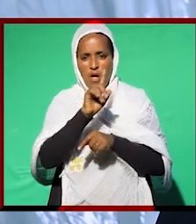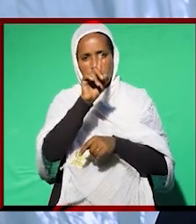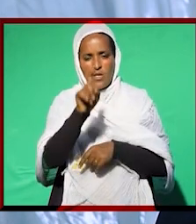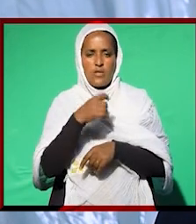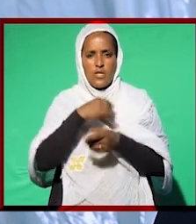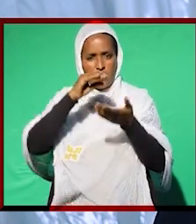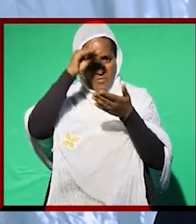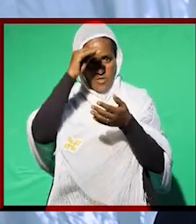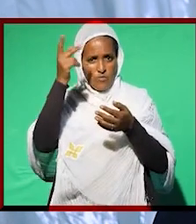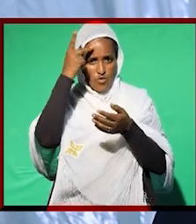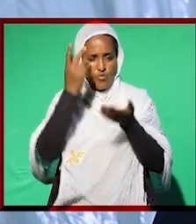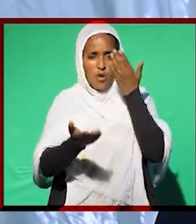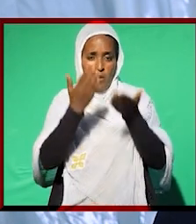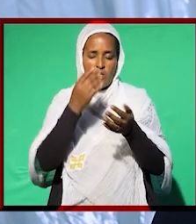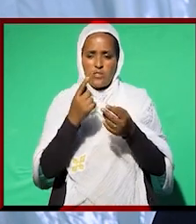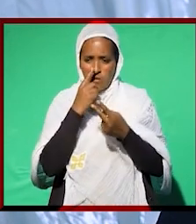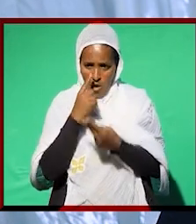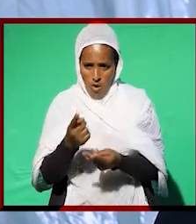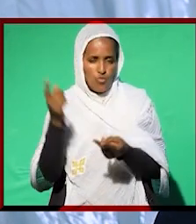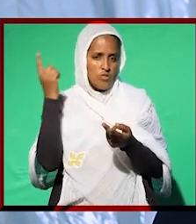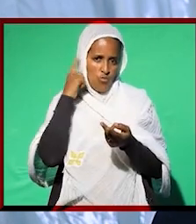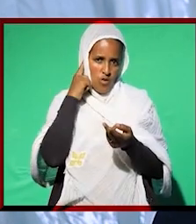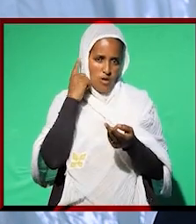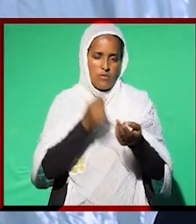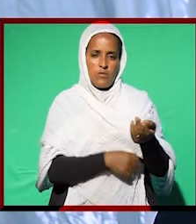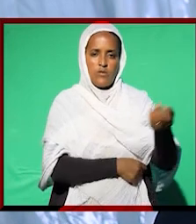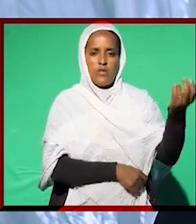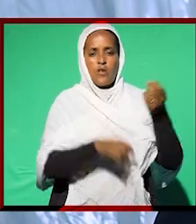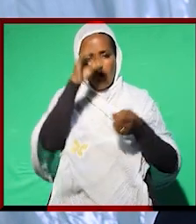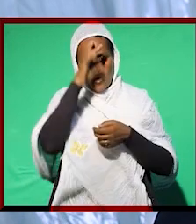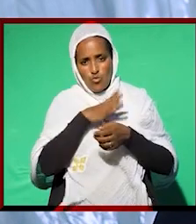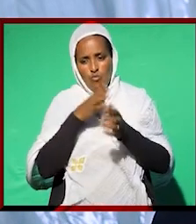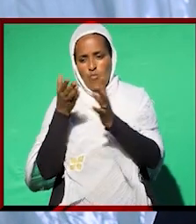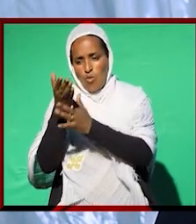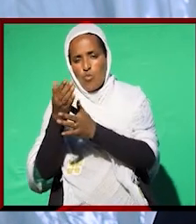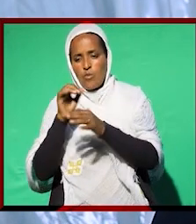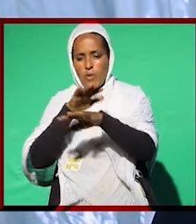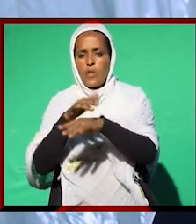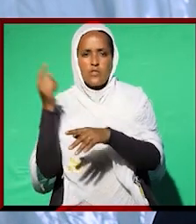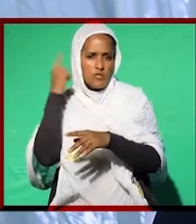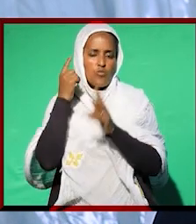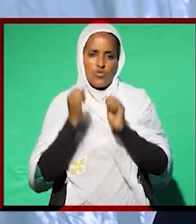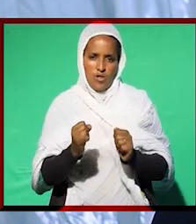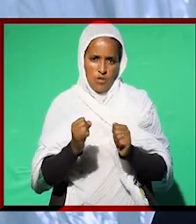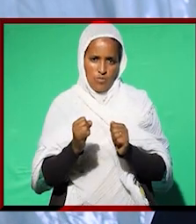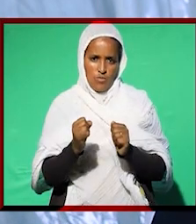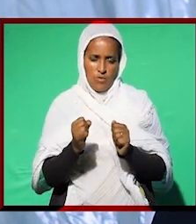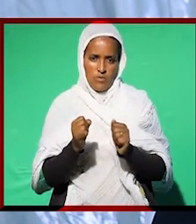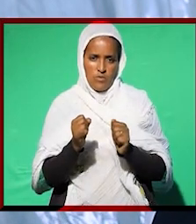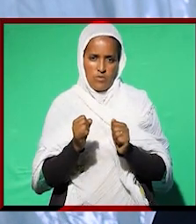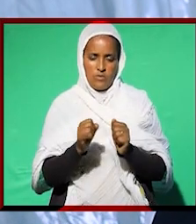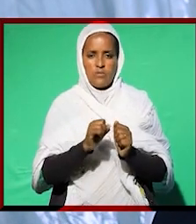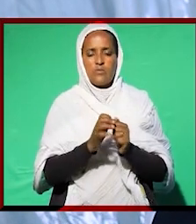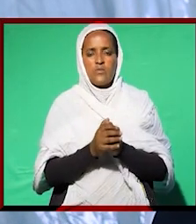ሁለተኛ አንድ ጥያቄ አለ ለትምህርት ሚኒስተር፣ ምናልባት ይሰሙናል ሊያዩናል፣ በሰውም ሊሰሙን ይችላሉ በመልእክት። አንድ ጥያቄ